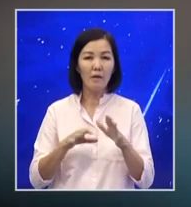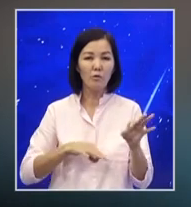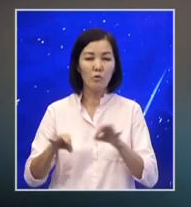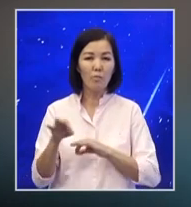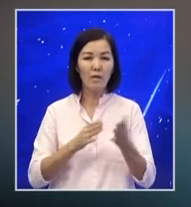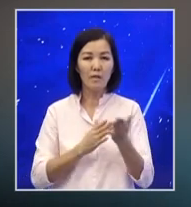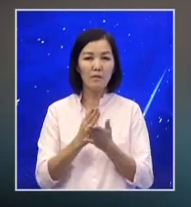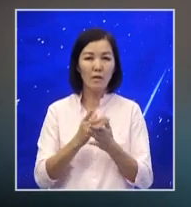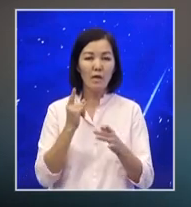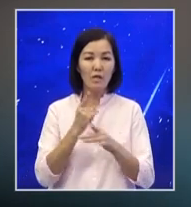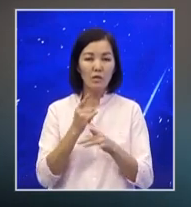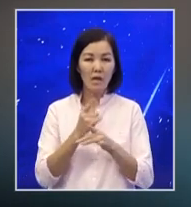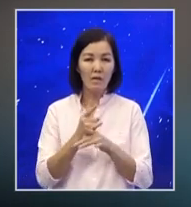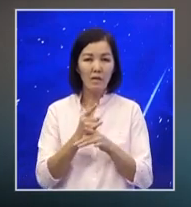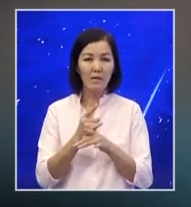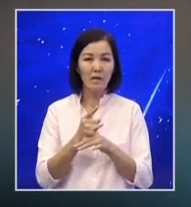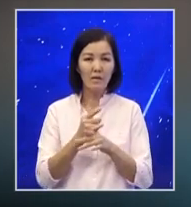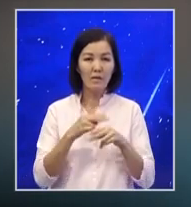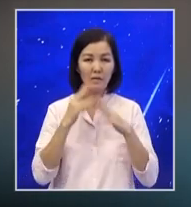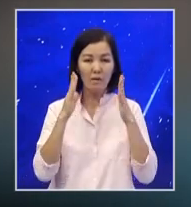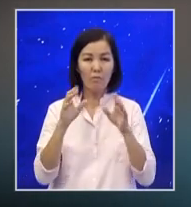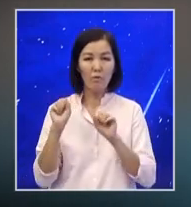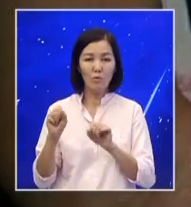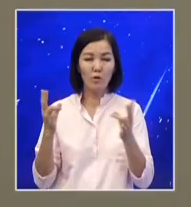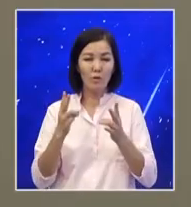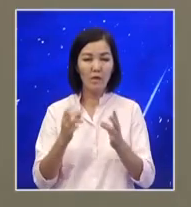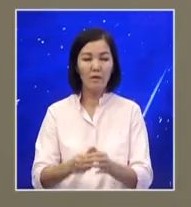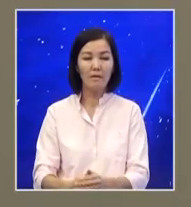мұндай жалған хабарламалардан сақ болуға шақырады.